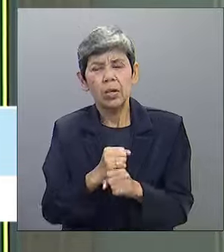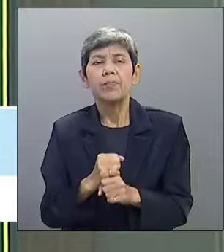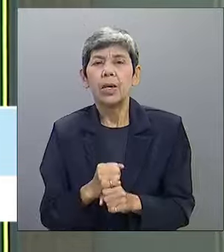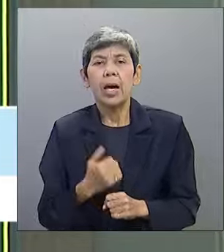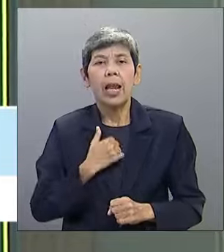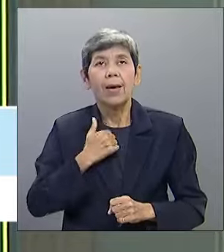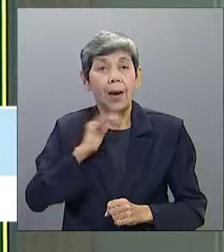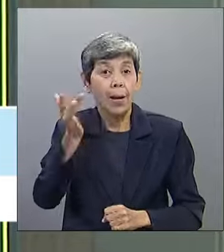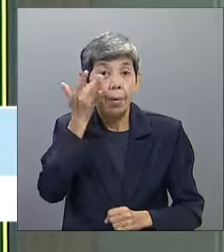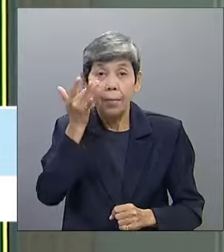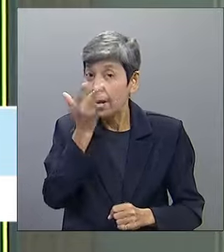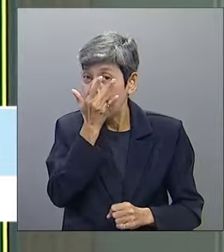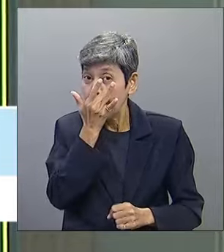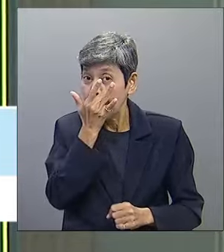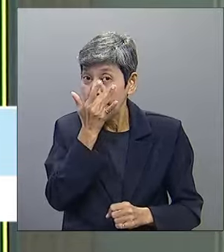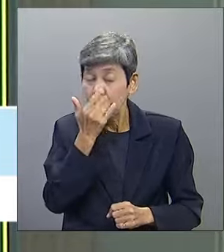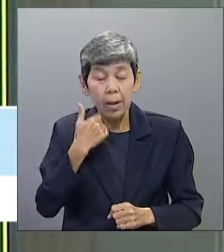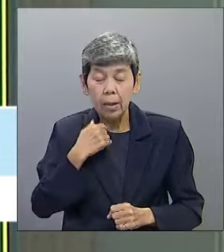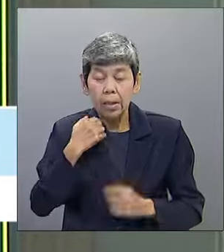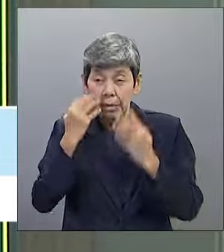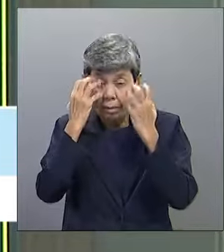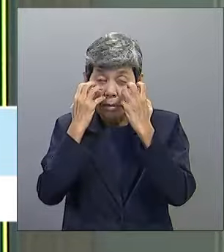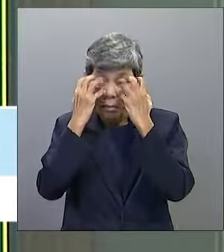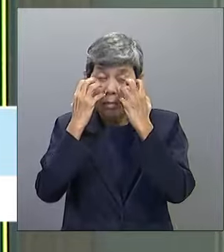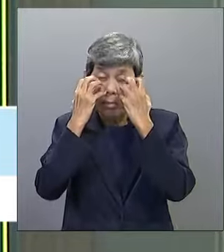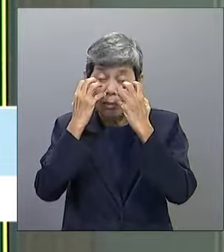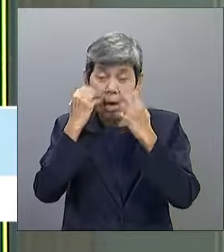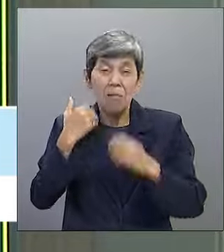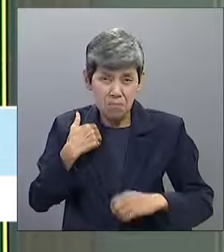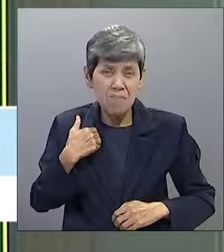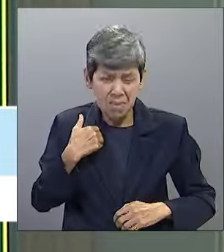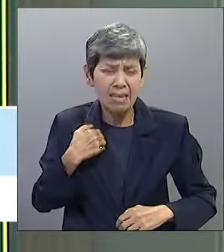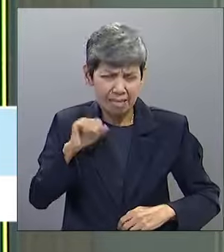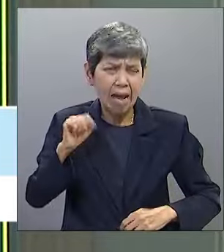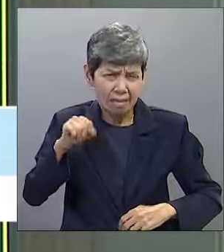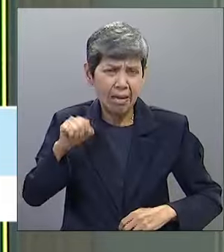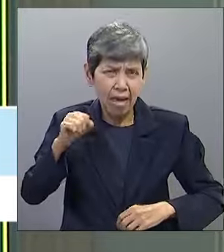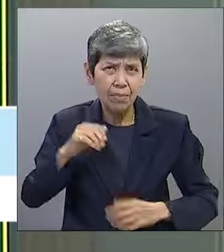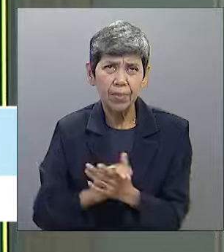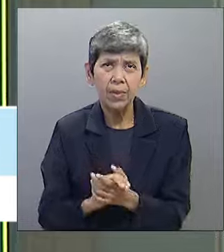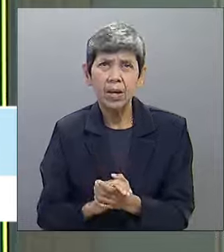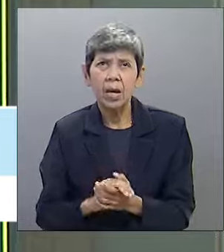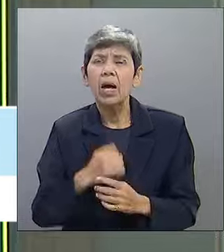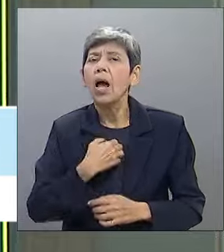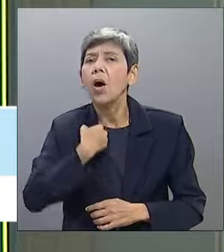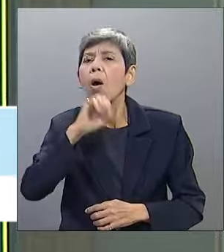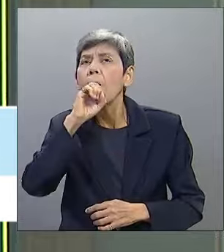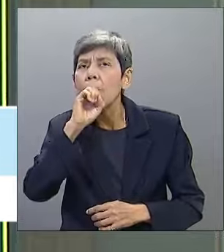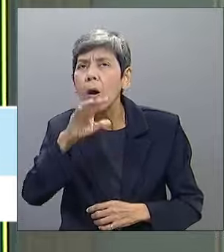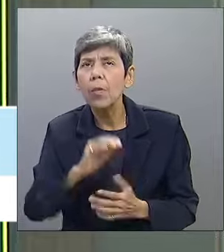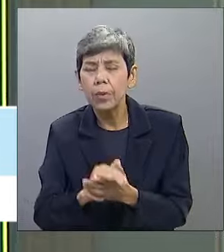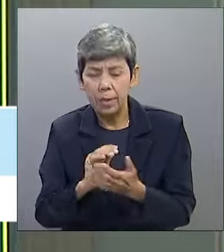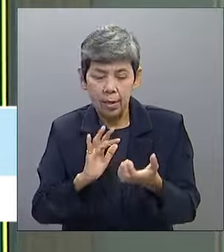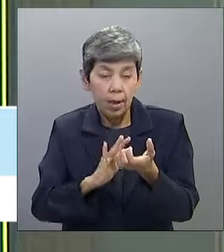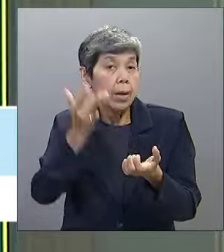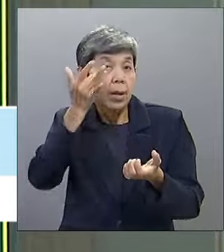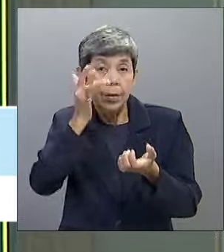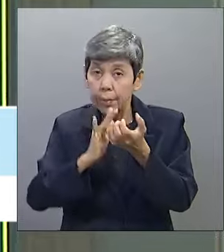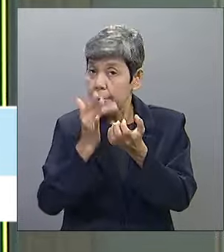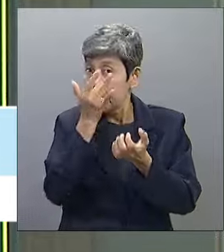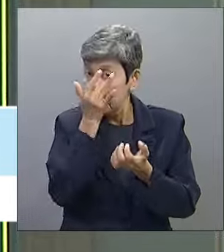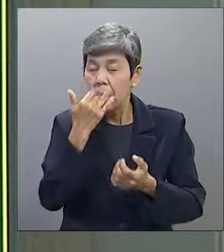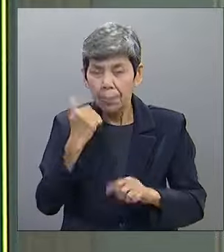ราใส่ไว ้ ค้างไว้อันนึงแล้วก็เคืองจะแย่แล้ว ใช่ค่ะอาจารย์หมอคะ ครับก็คืออย่างที่ว่าเลยครับก็คือคอนแทคเลนส์เนี่ยบางที